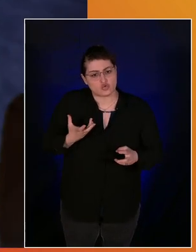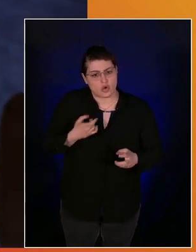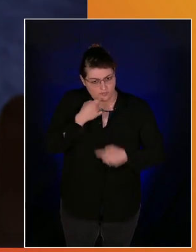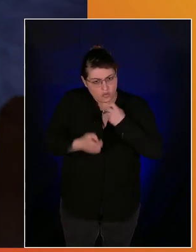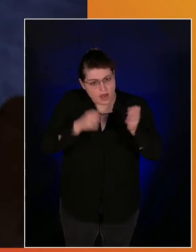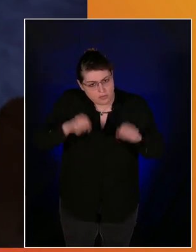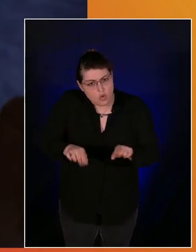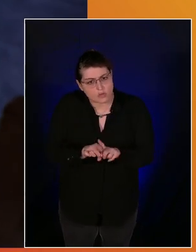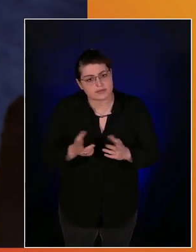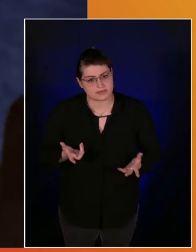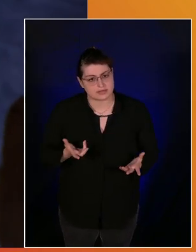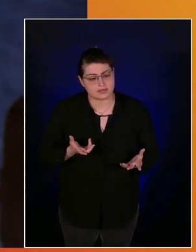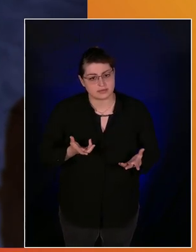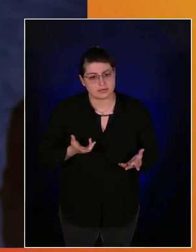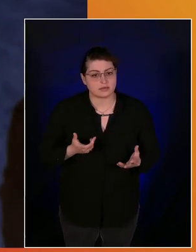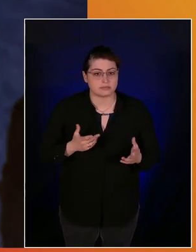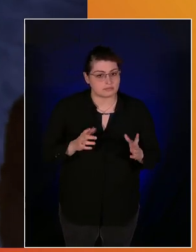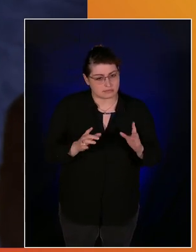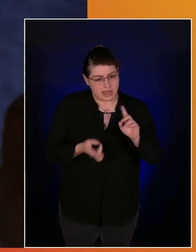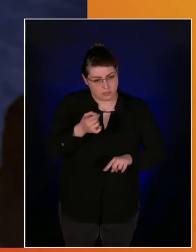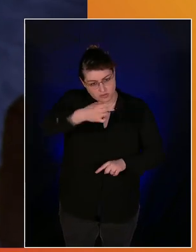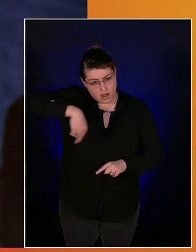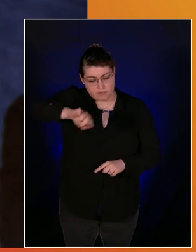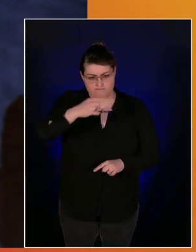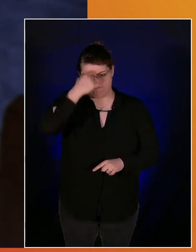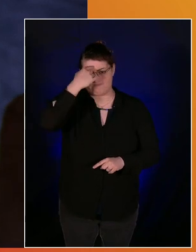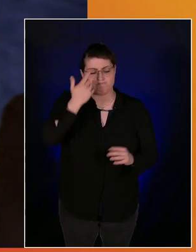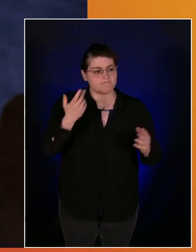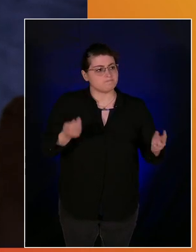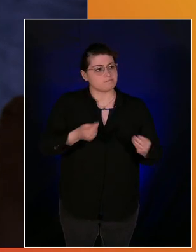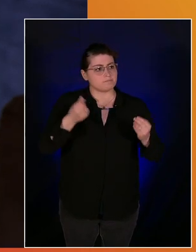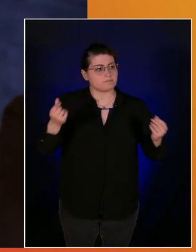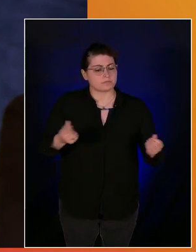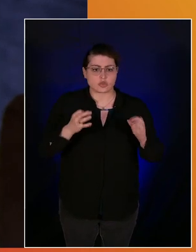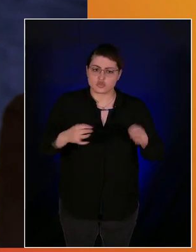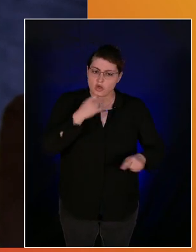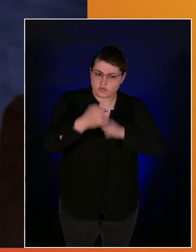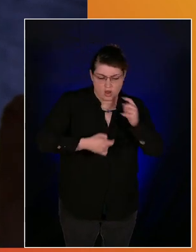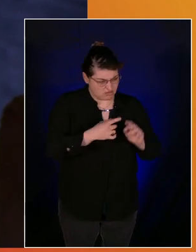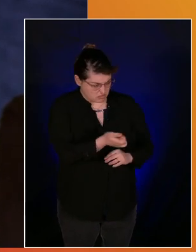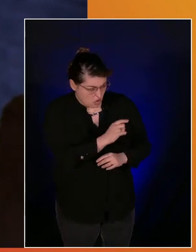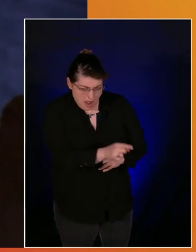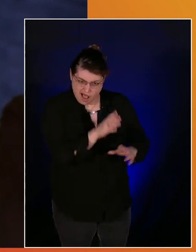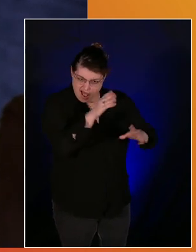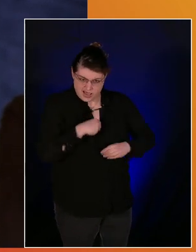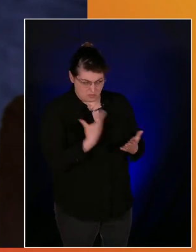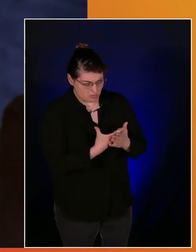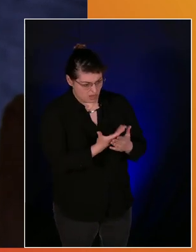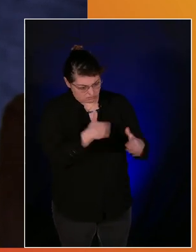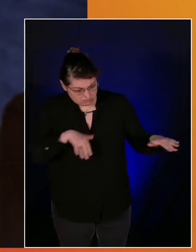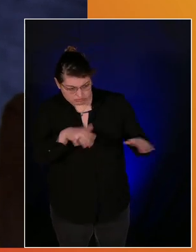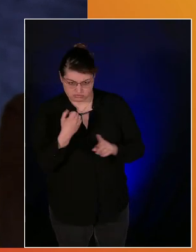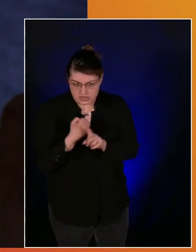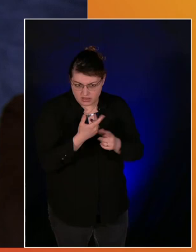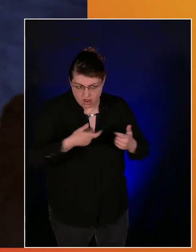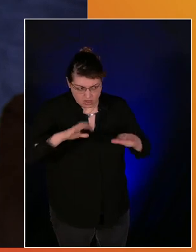parfois. Je pense que c'est important de se dire, de se redire que cette violence, elle n'est pas normale, elle n'a pas sa place dans les rapports militants et